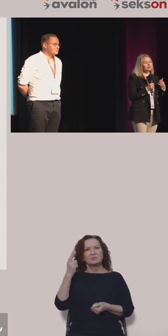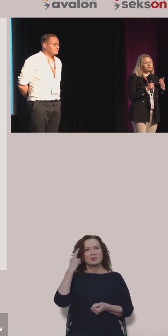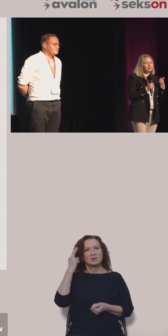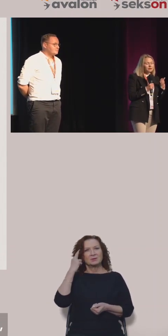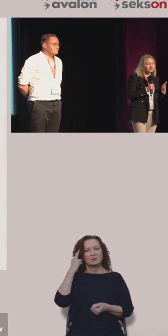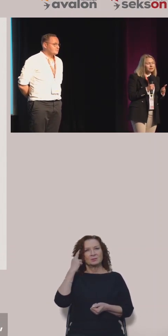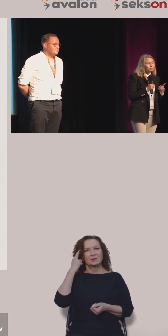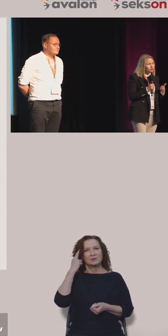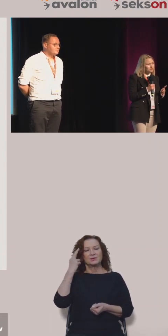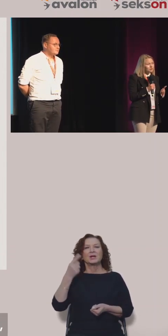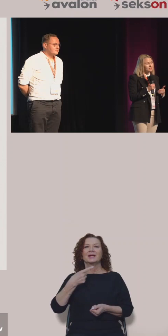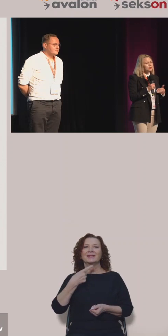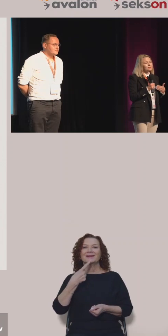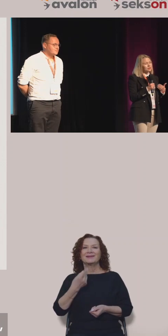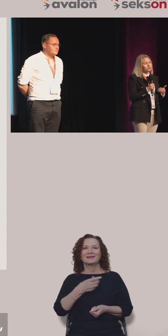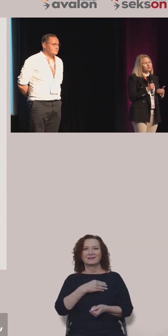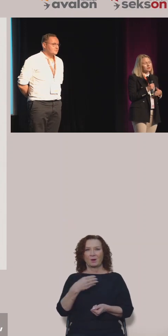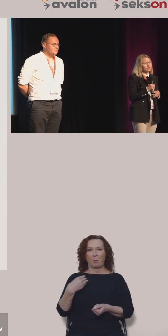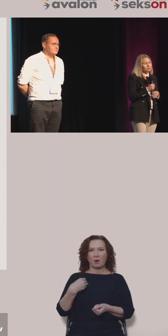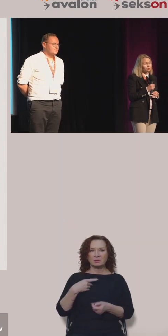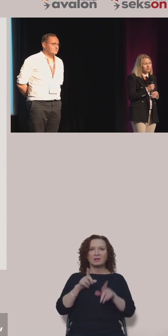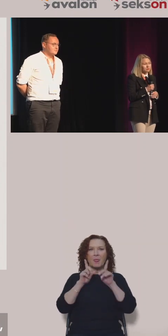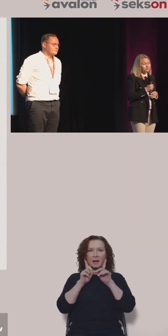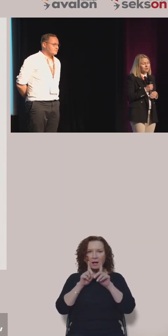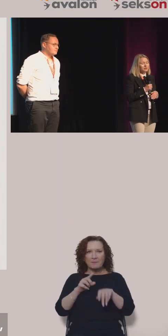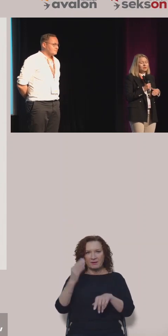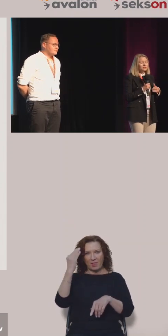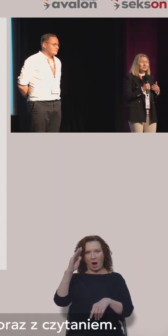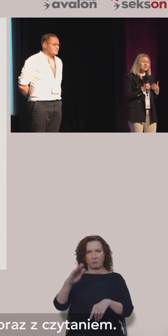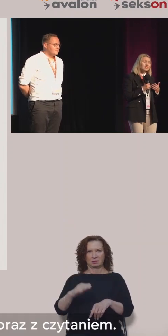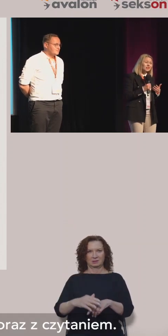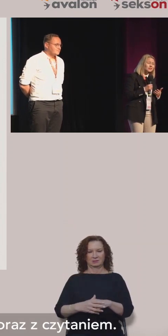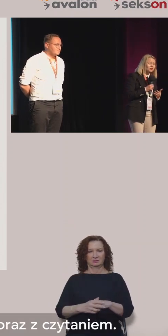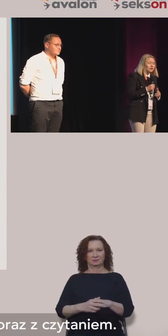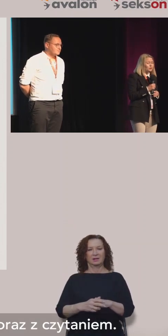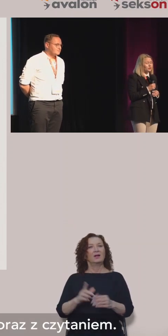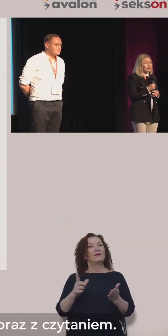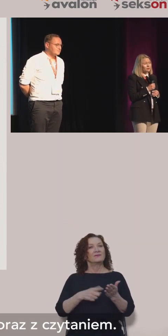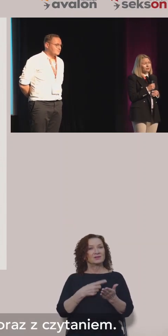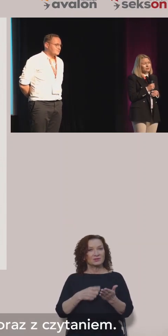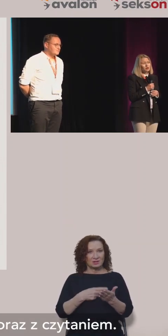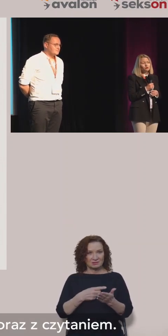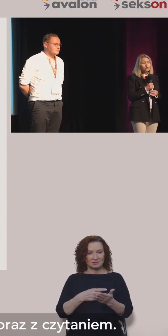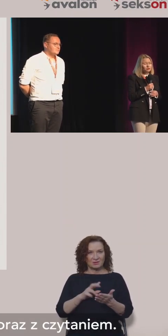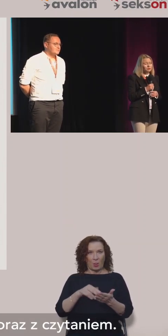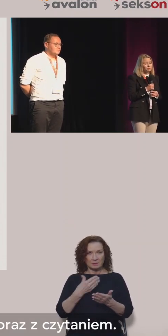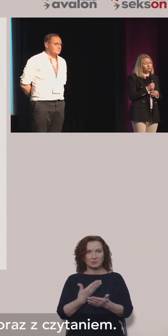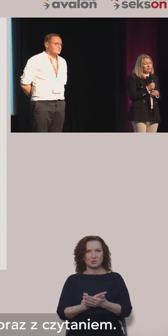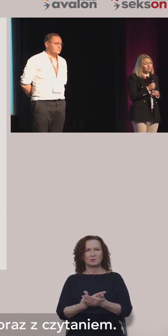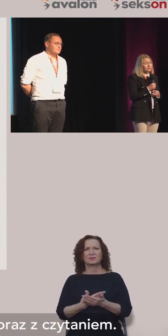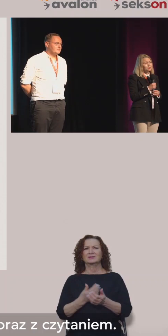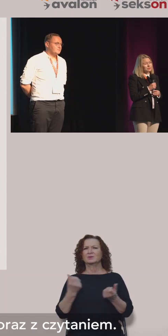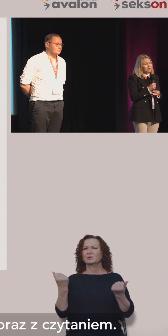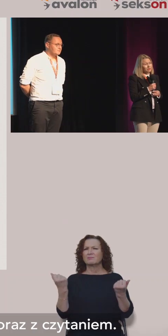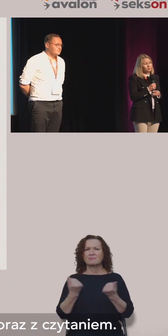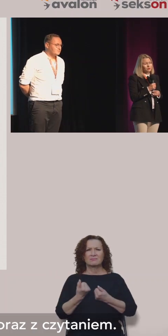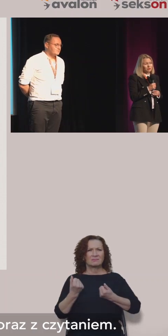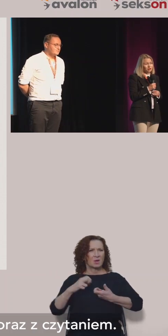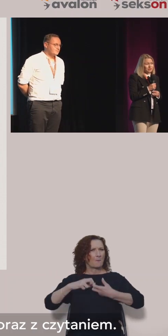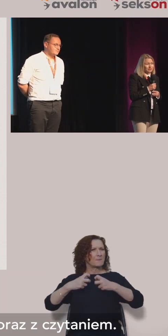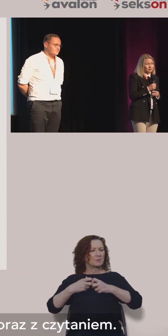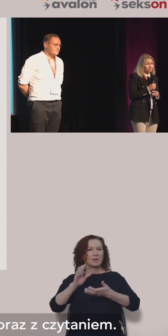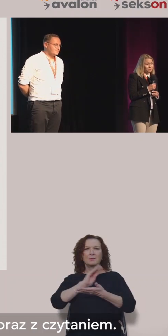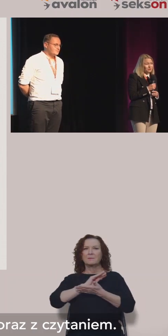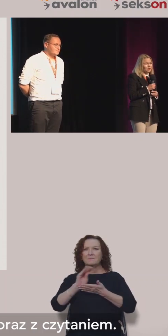że język polski jest de facto językiem obcym. Więc często napotykamy na olbrzymie problemy z pisaniem